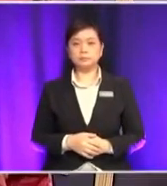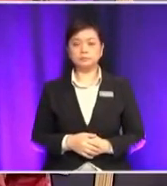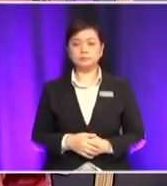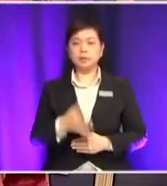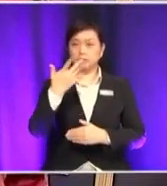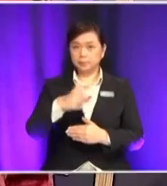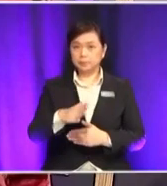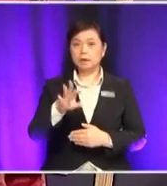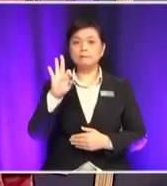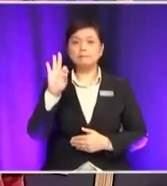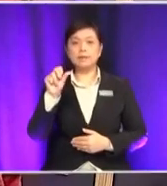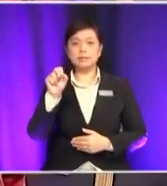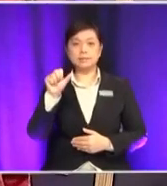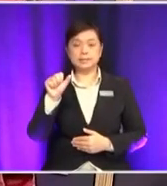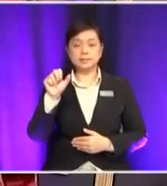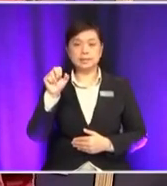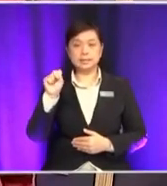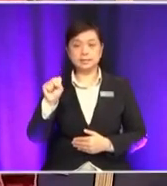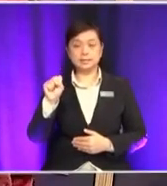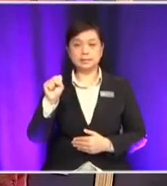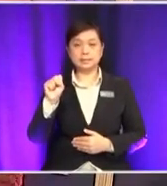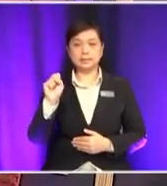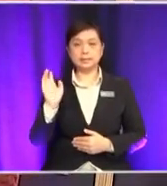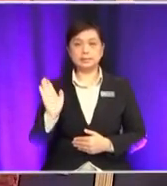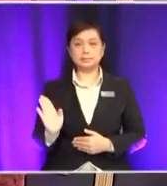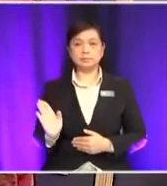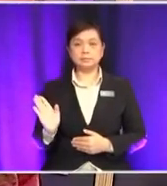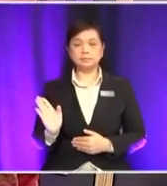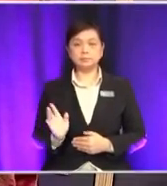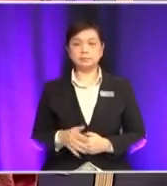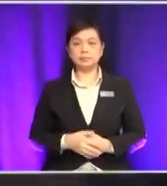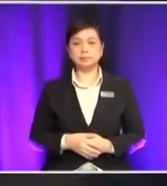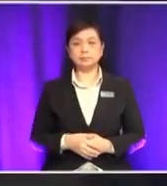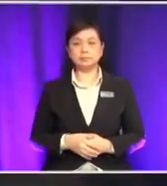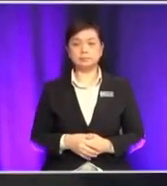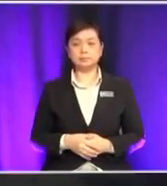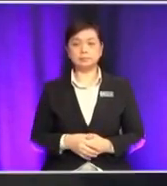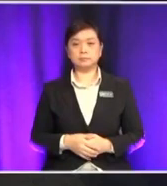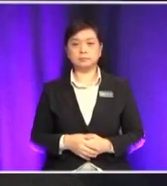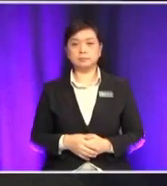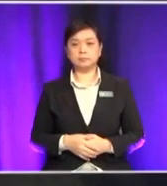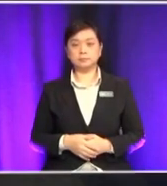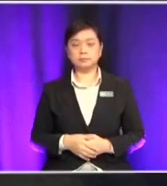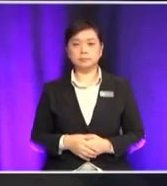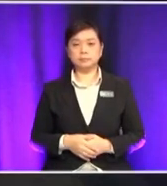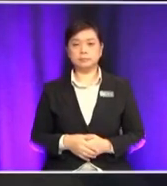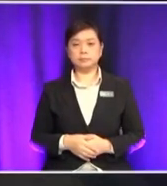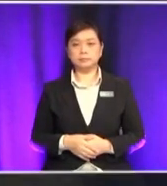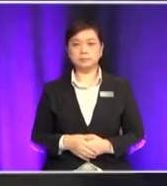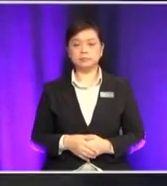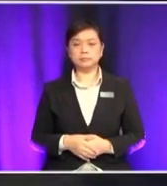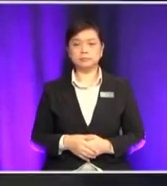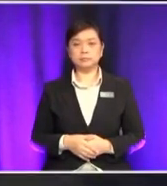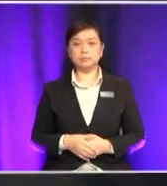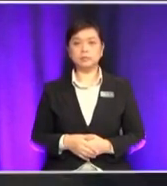sebegini Kris ini yang cari yang tadi Kris kata bunga cengke itu kan kita menggunakan pembagian Sel kita dari